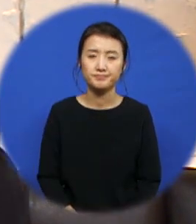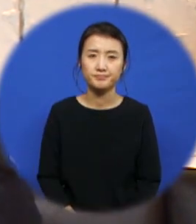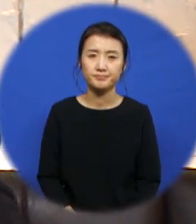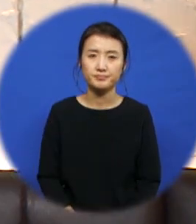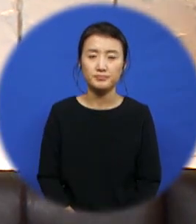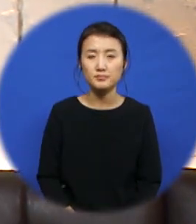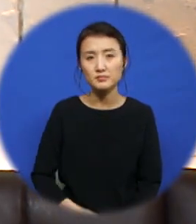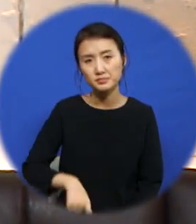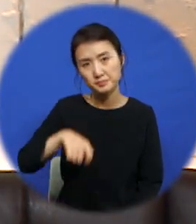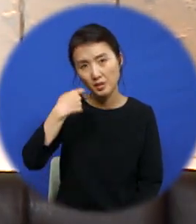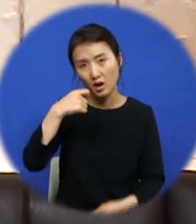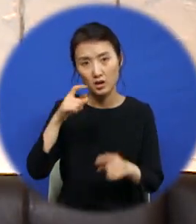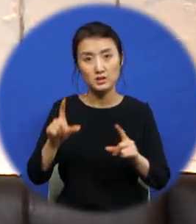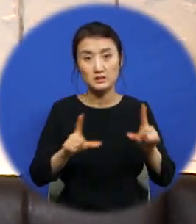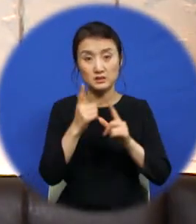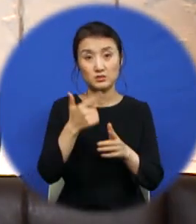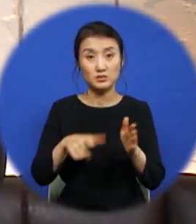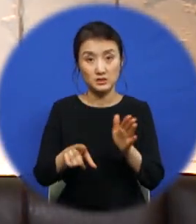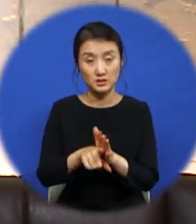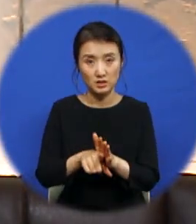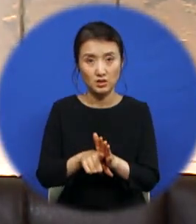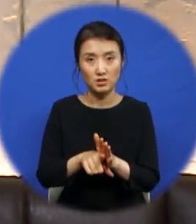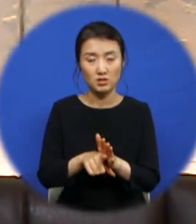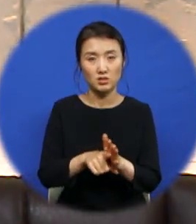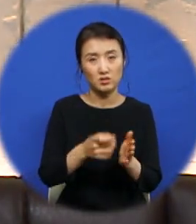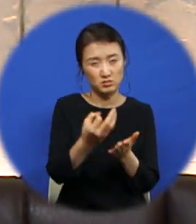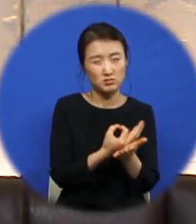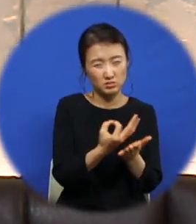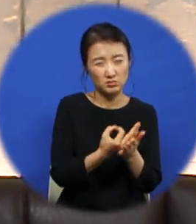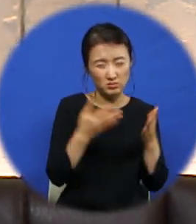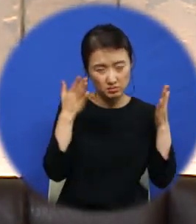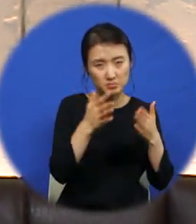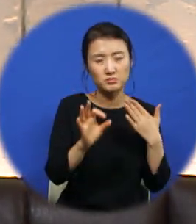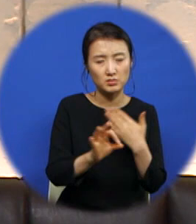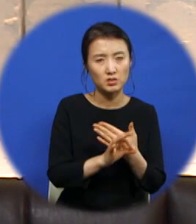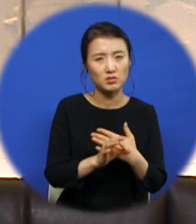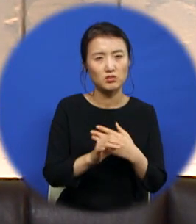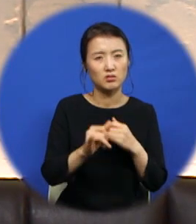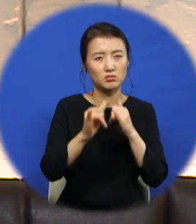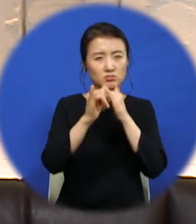먹고 살기 위해서 일을 한다면 절대 걸출한 인물이 나올 수가 없죠